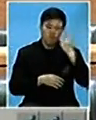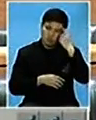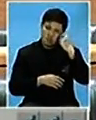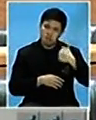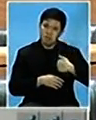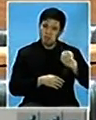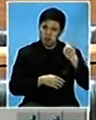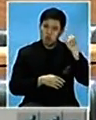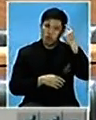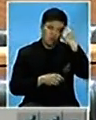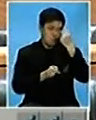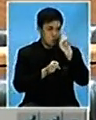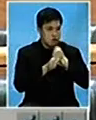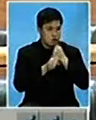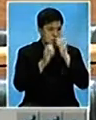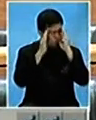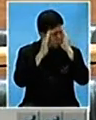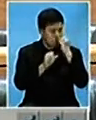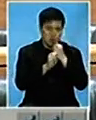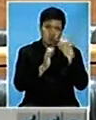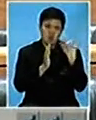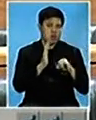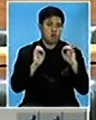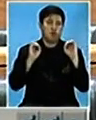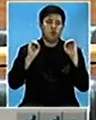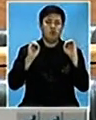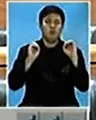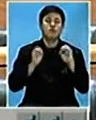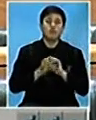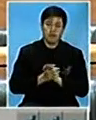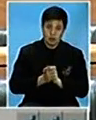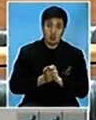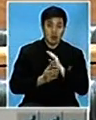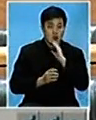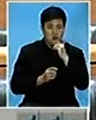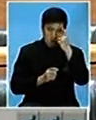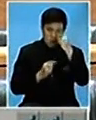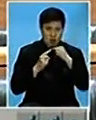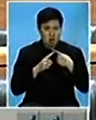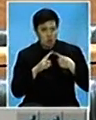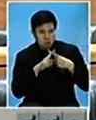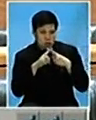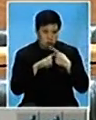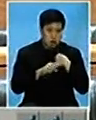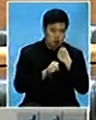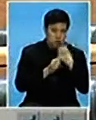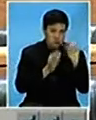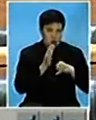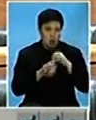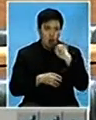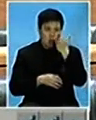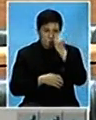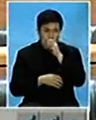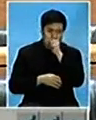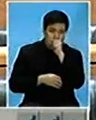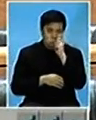มจะไม่มีวันกระทำความผิดถ้าผมคิดว่าผมมีแผลผมกระทำความผิดผมจึง